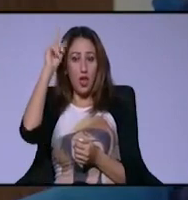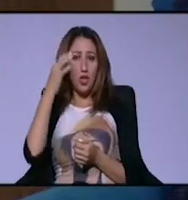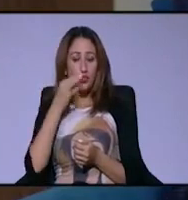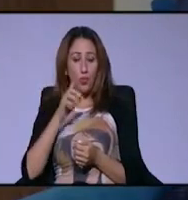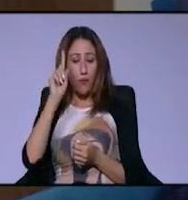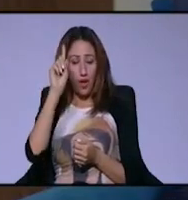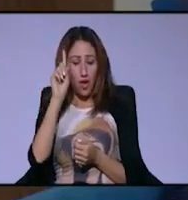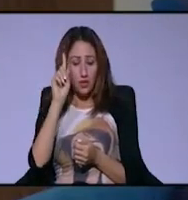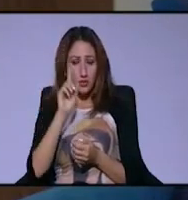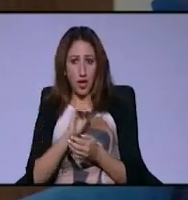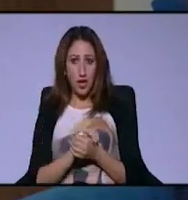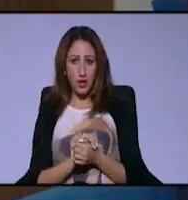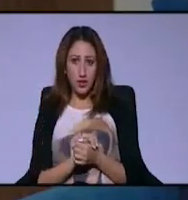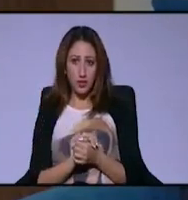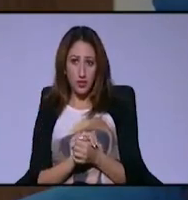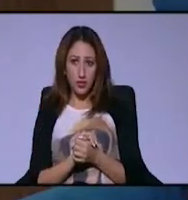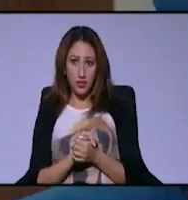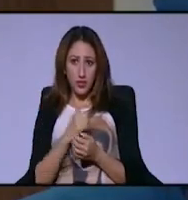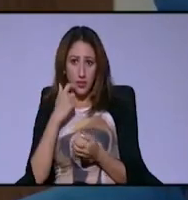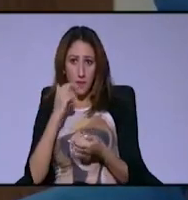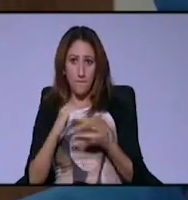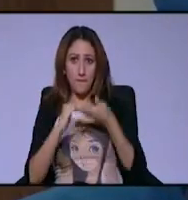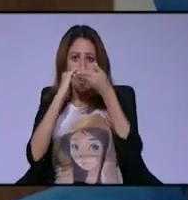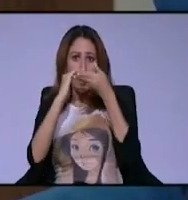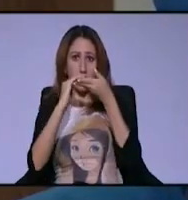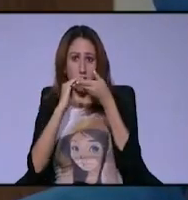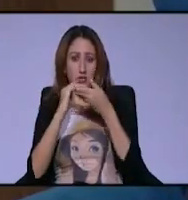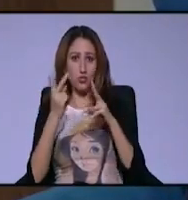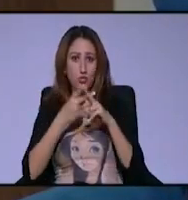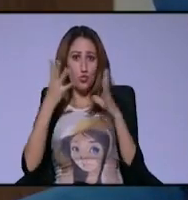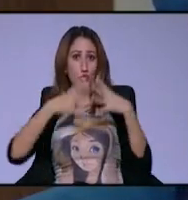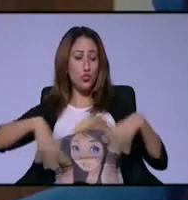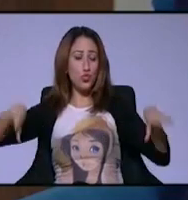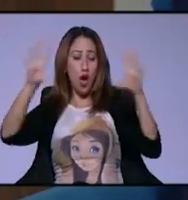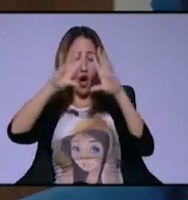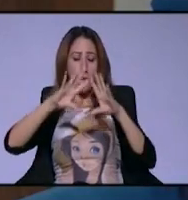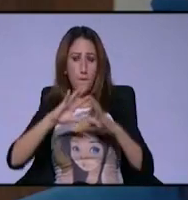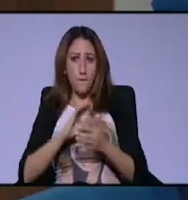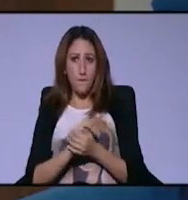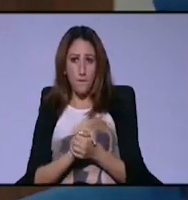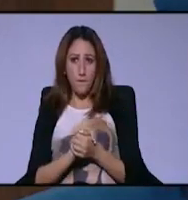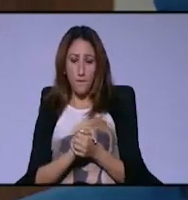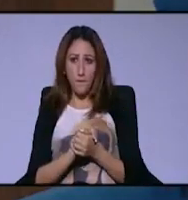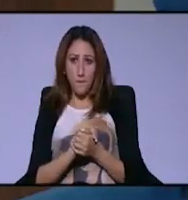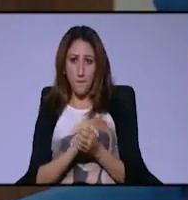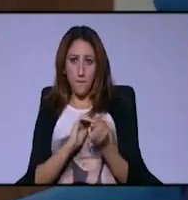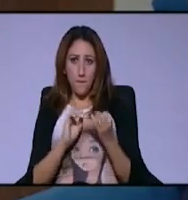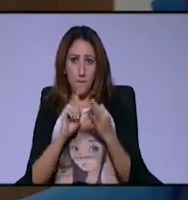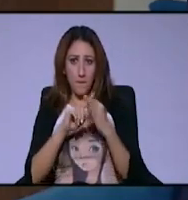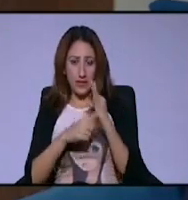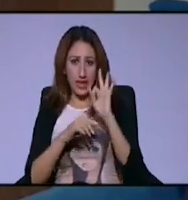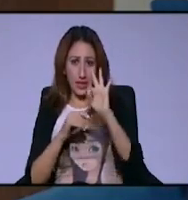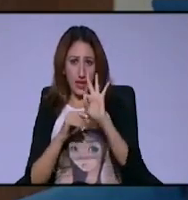وتعالى يعني ينقذ هذه الأمة من أي، يعني طلب 3